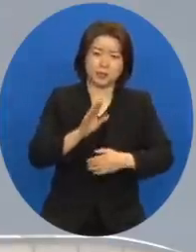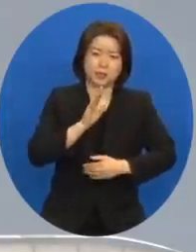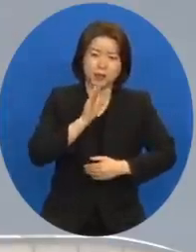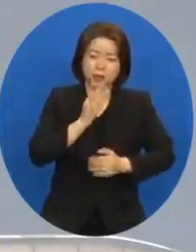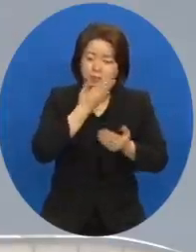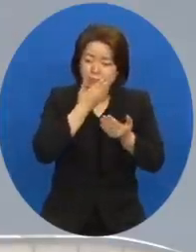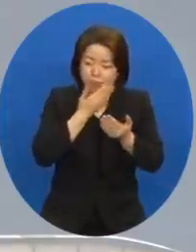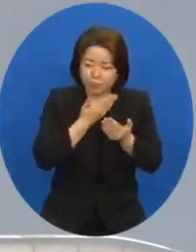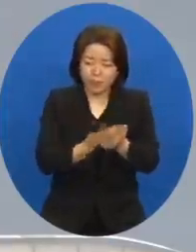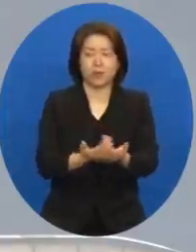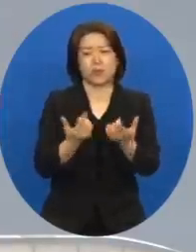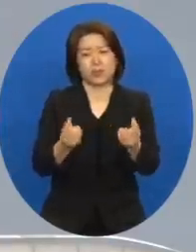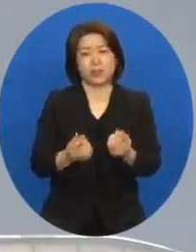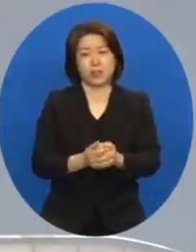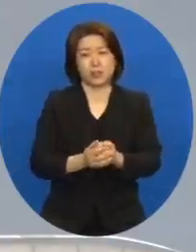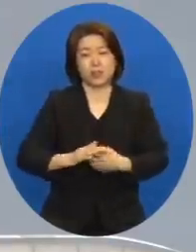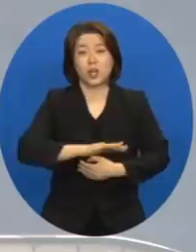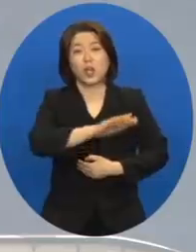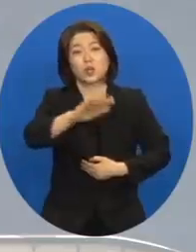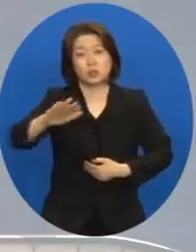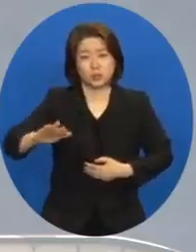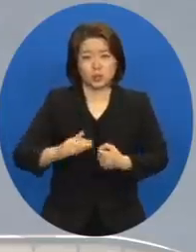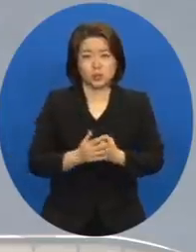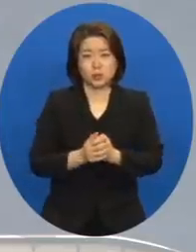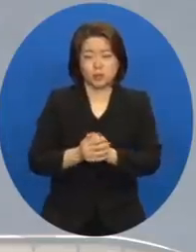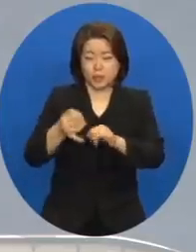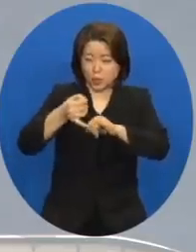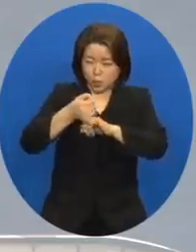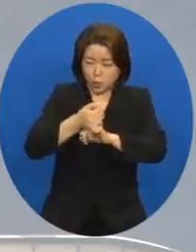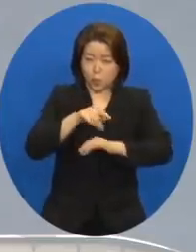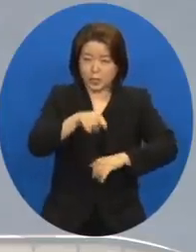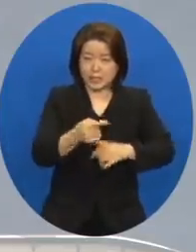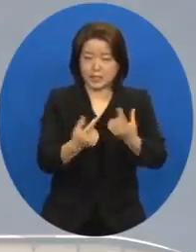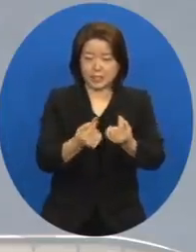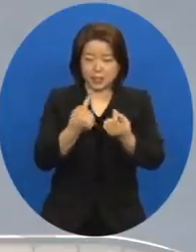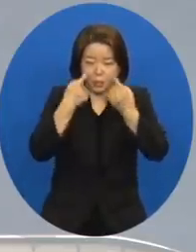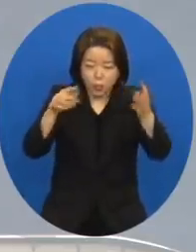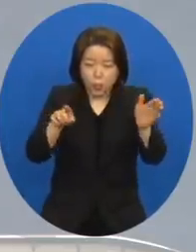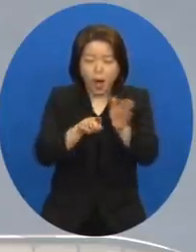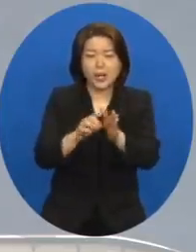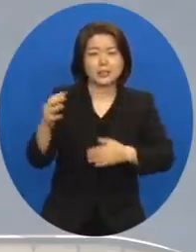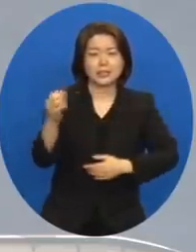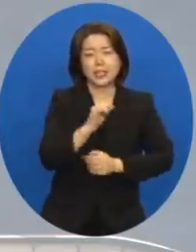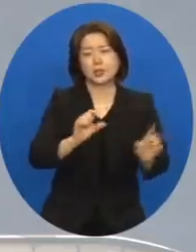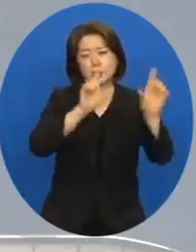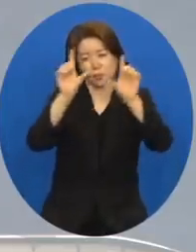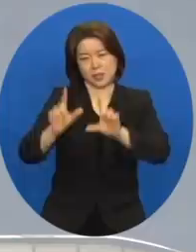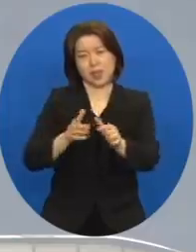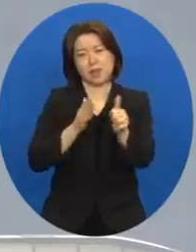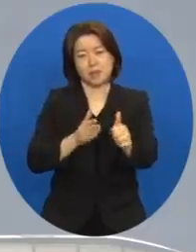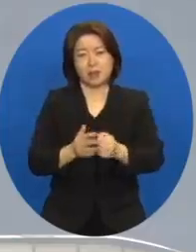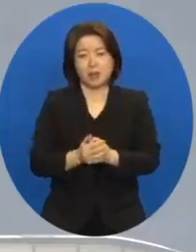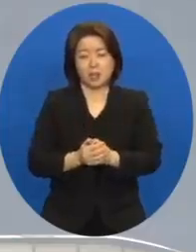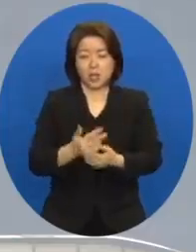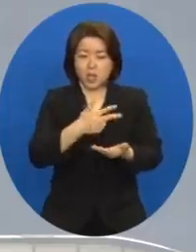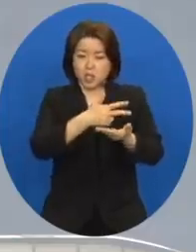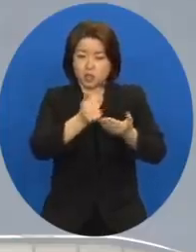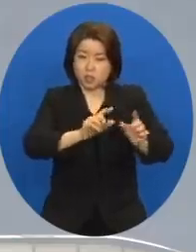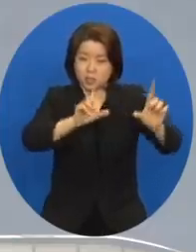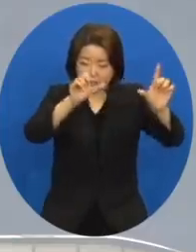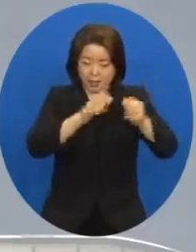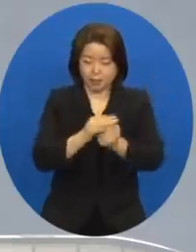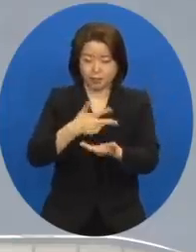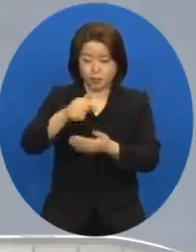하더라구요 여러분 우리도 꼭 그런 확신 가지고 살아야 합니다 주님의 날 주님 앞에